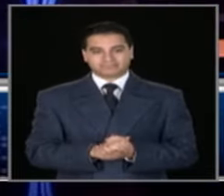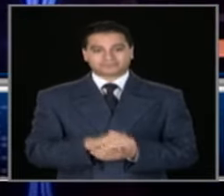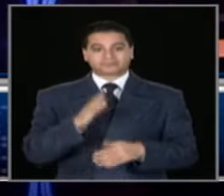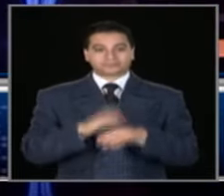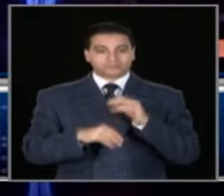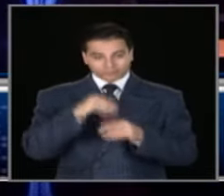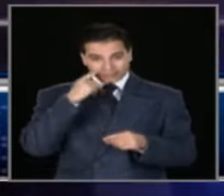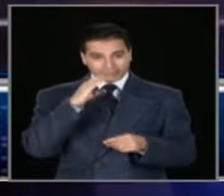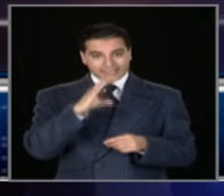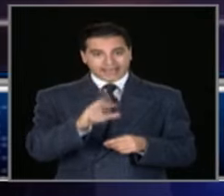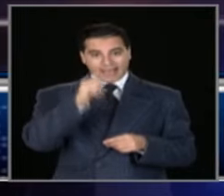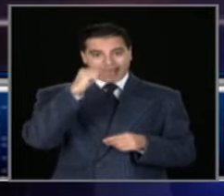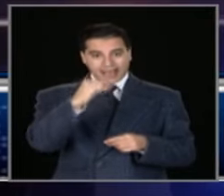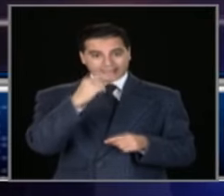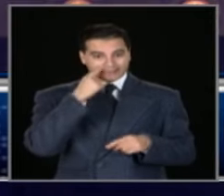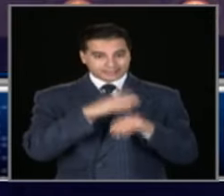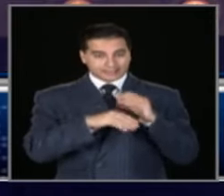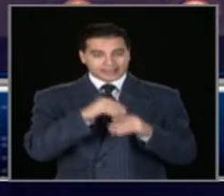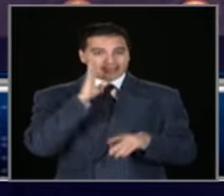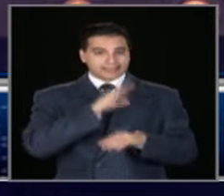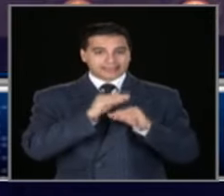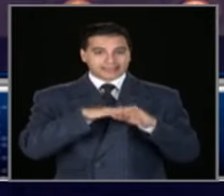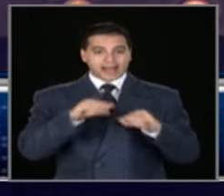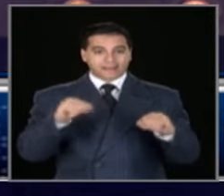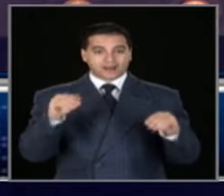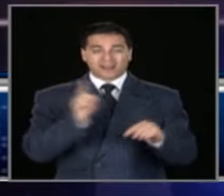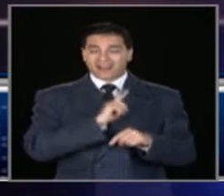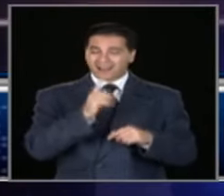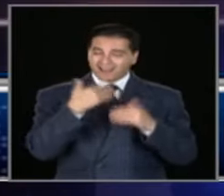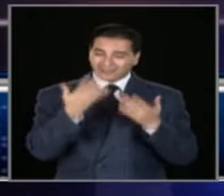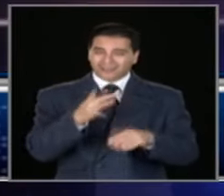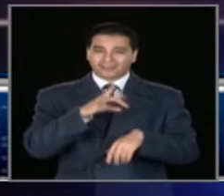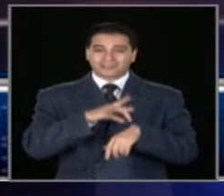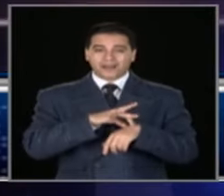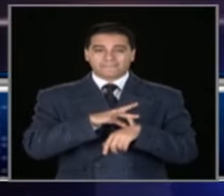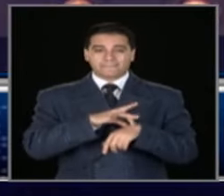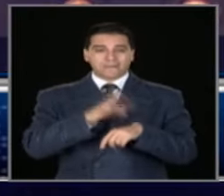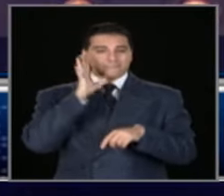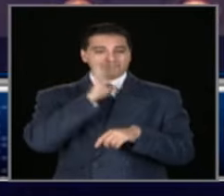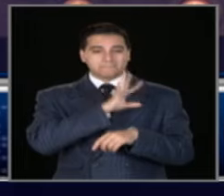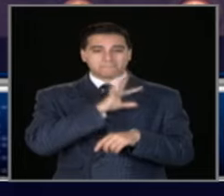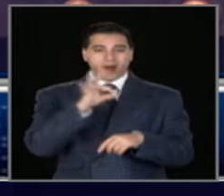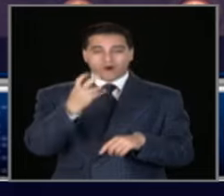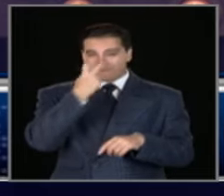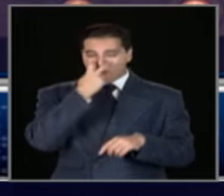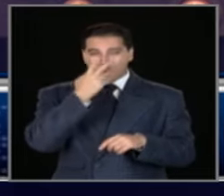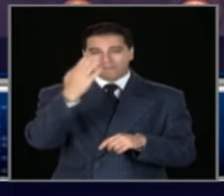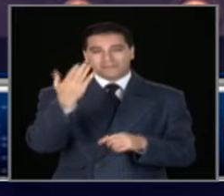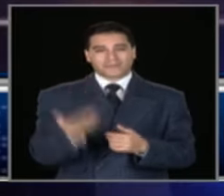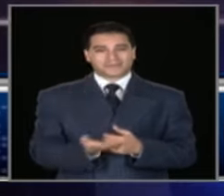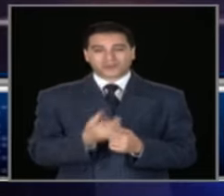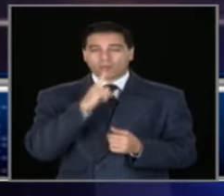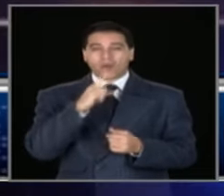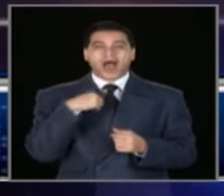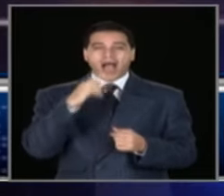يا جهاد، تربية؟ طب القصر العيني. هلا والله، دكتورة مديحة خطاب. والله كنت عايزة أقول